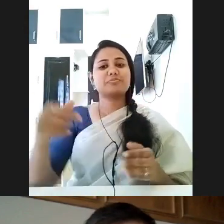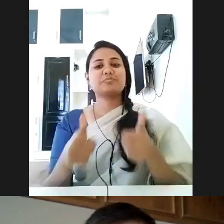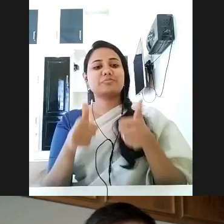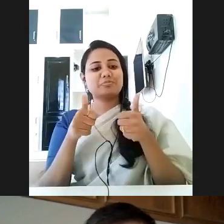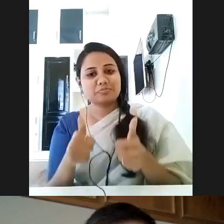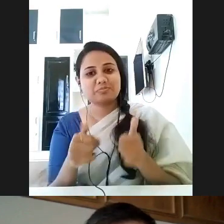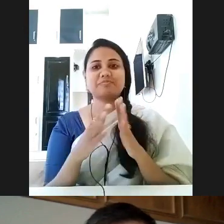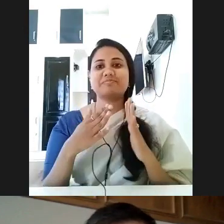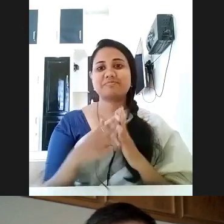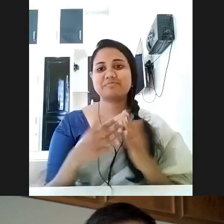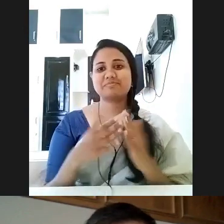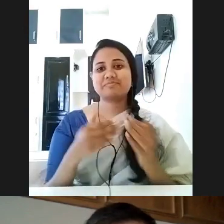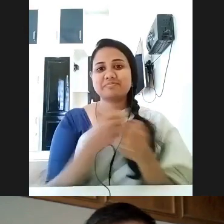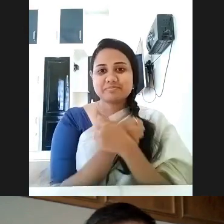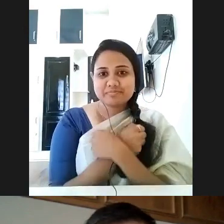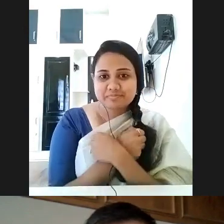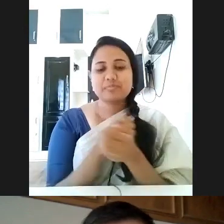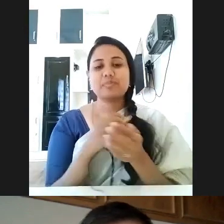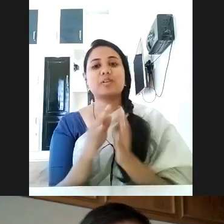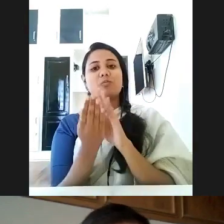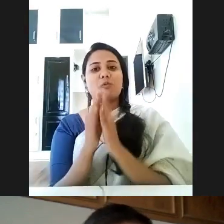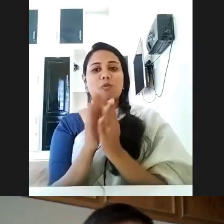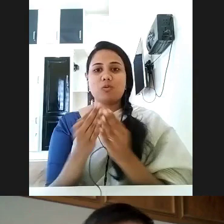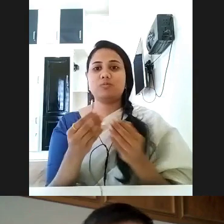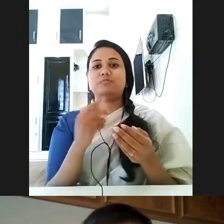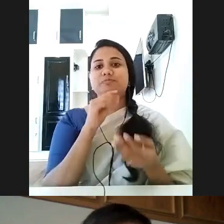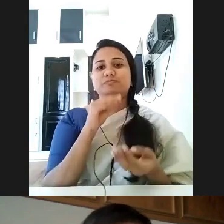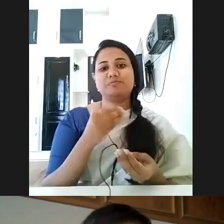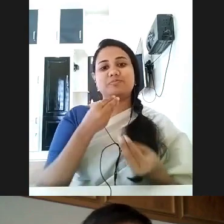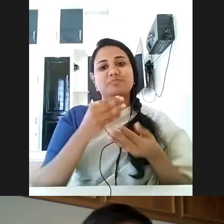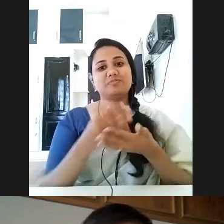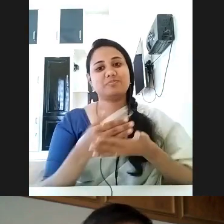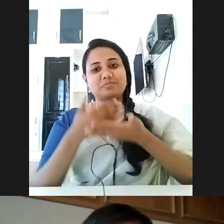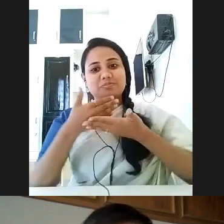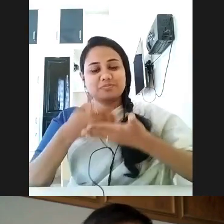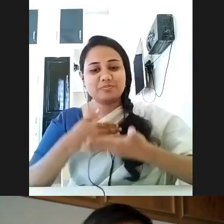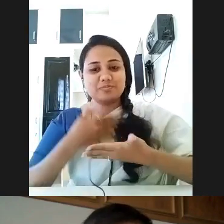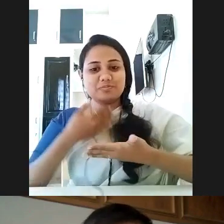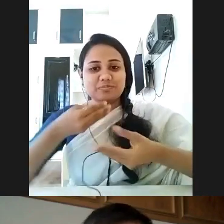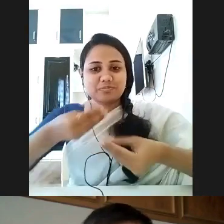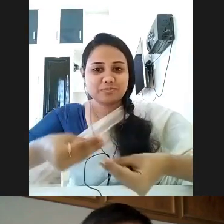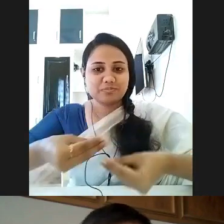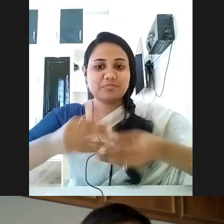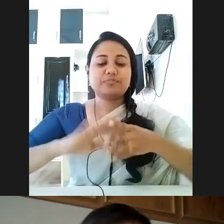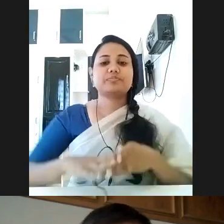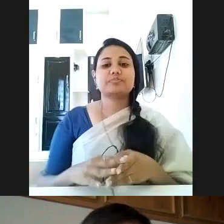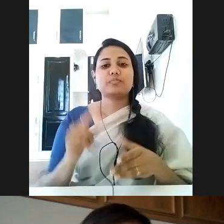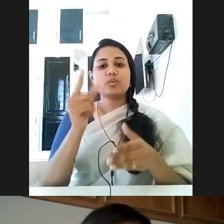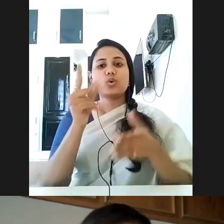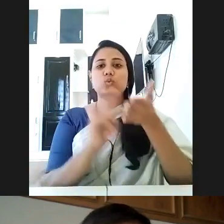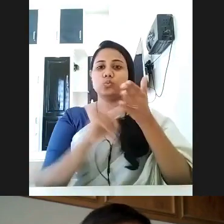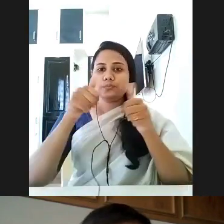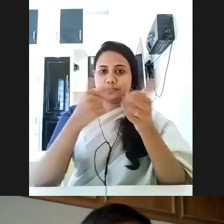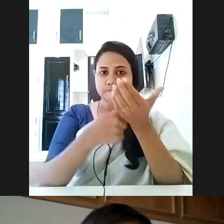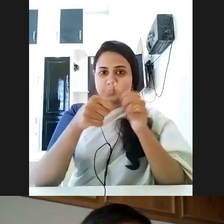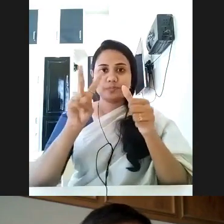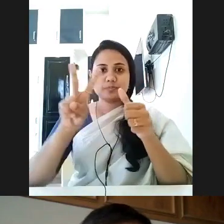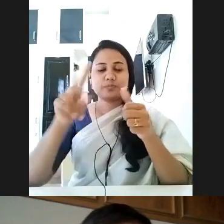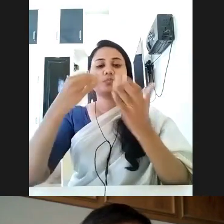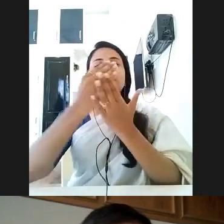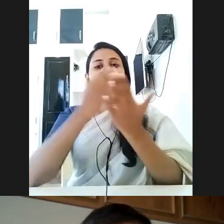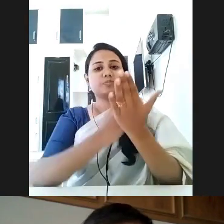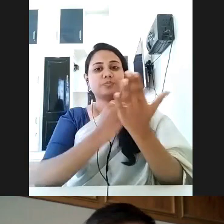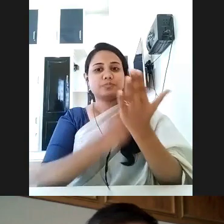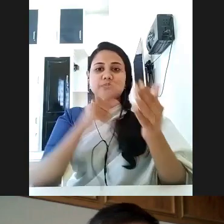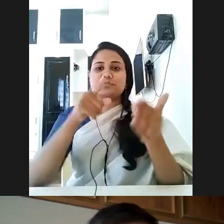ഓണാശംസകൾ. ഞാൻ ശ്രീലക്ഷ്മി, മൈൻഡിന്റെ ഉണർവെന്ന പ്രൊജക്ടിന്റെ ഇന്ത്യനായി പ്രവർത്തിക്കുന്നു. ഓഗസ്റ്റ് 1